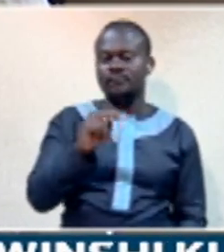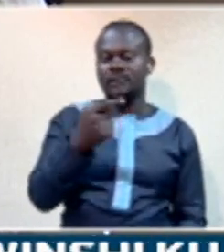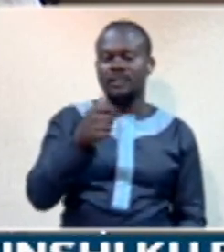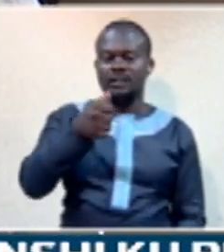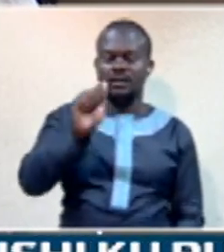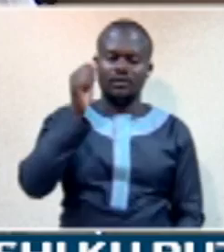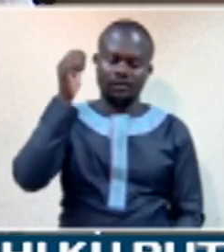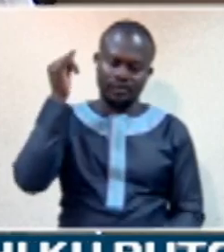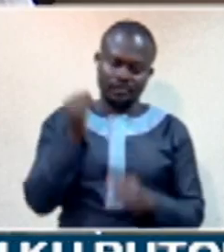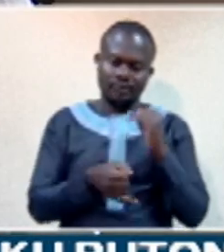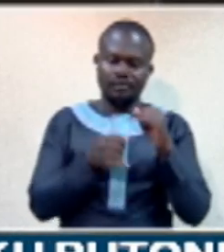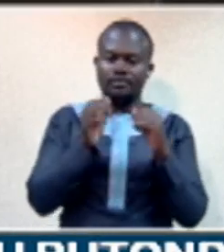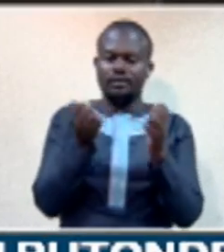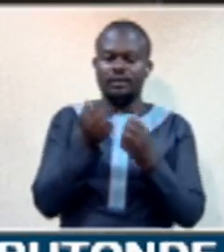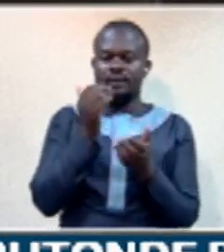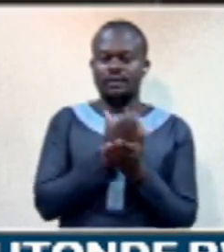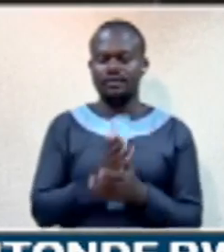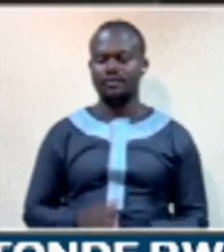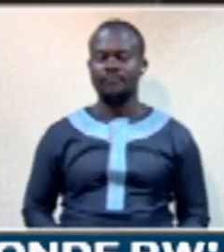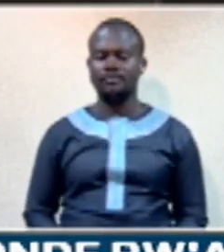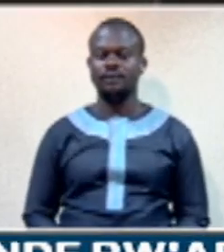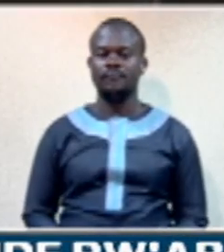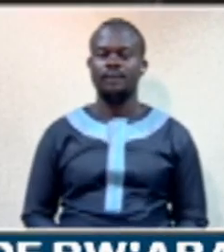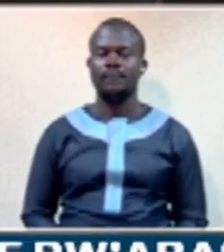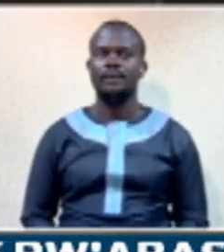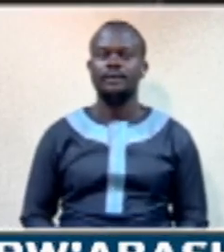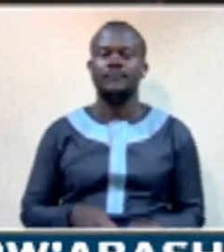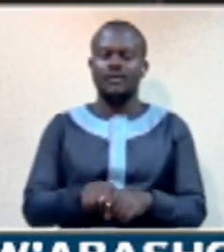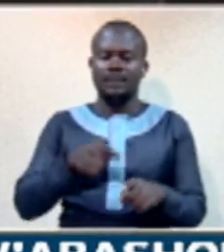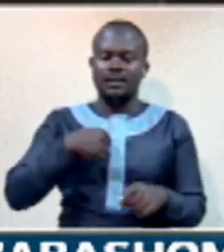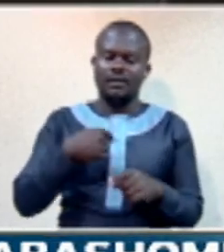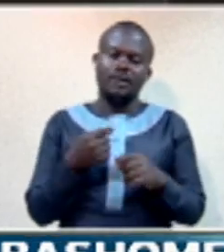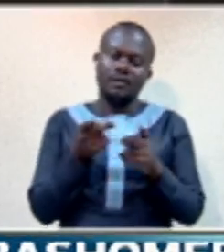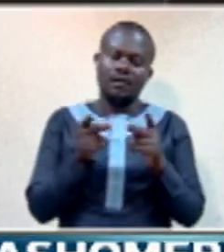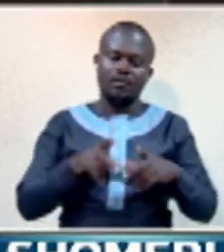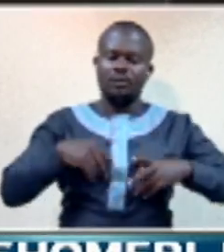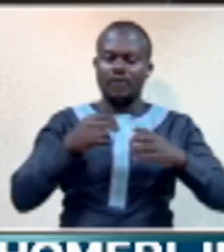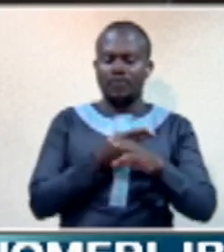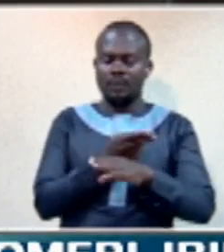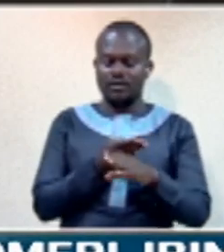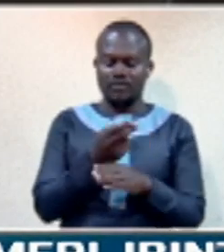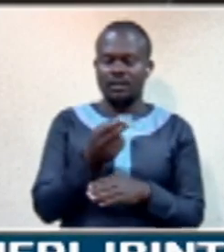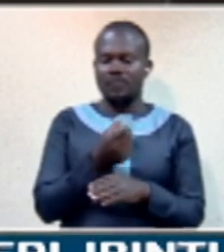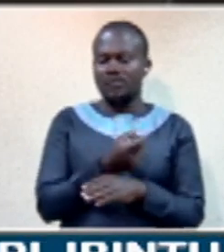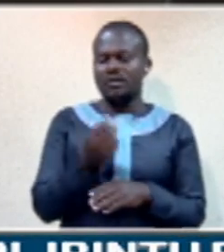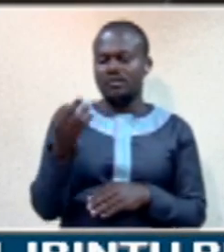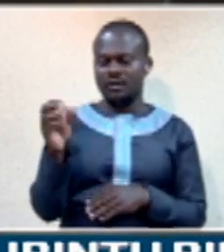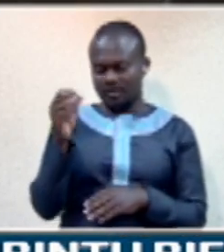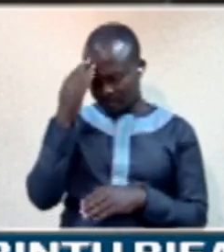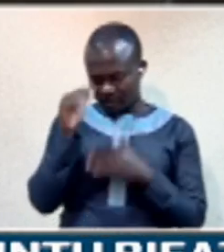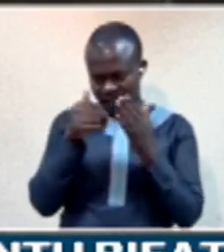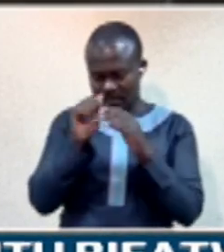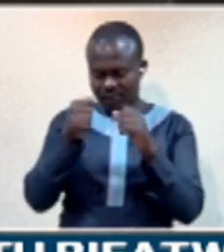hanyuma imodoka iri kugarukira. Nange hano ntuye nkoresha nka 30 minutes kugira ngo